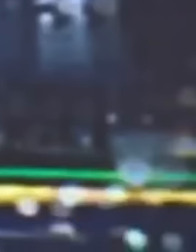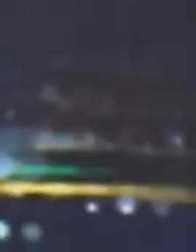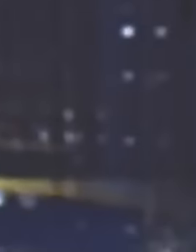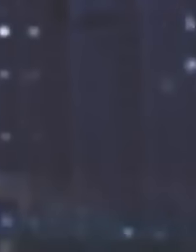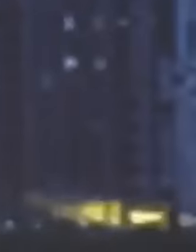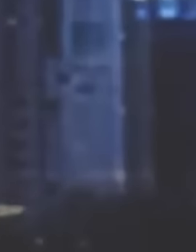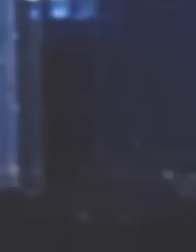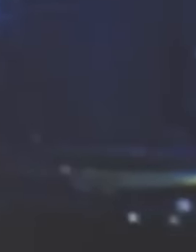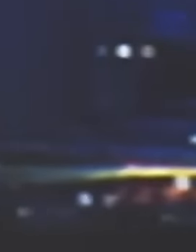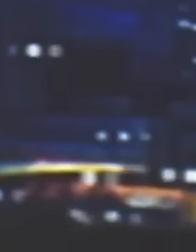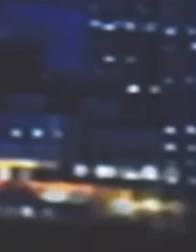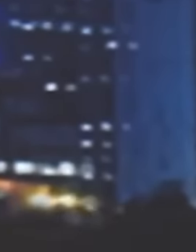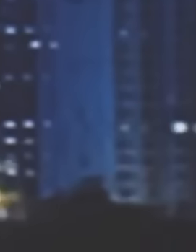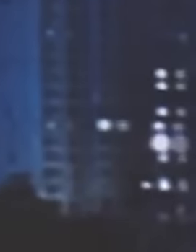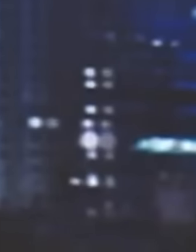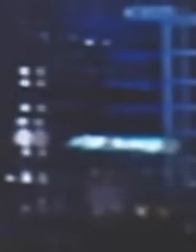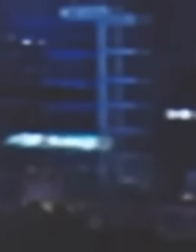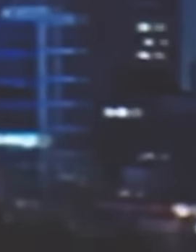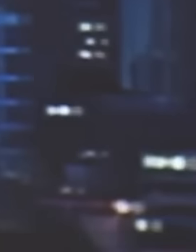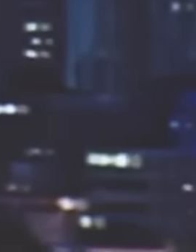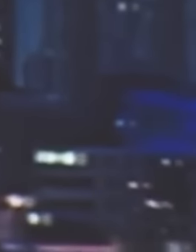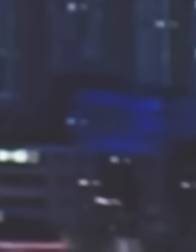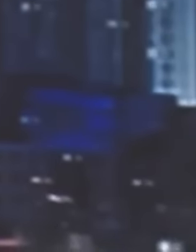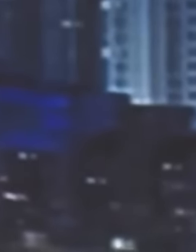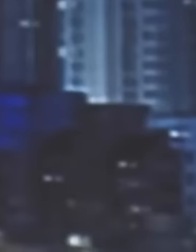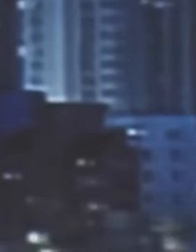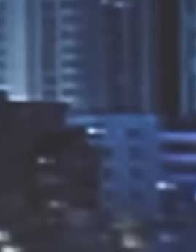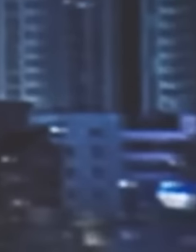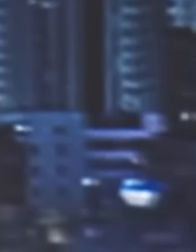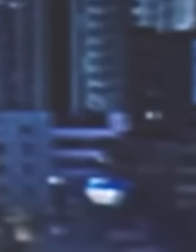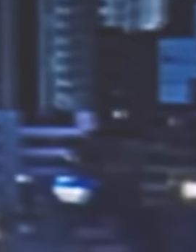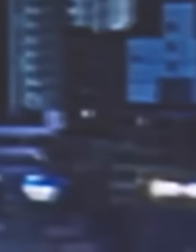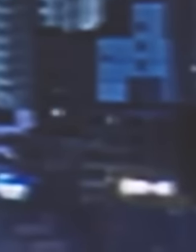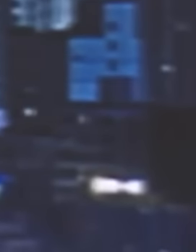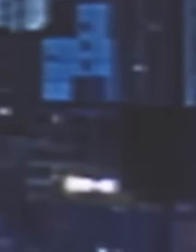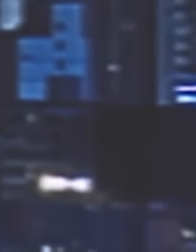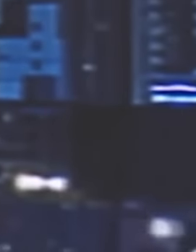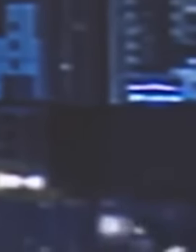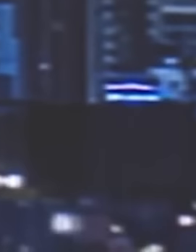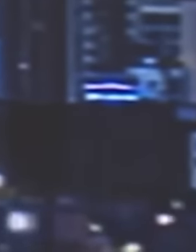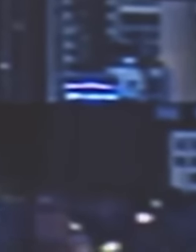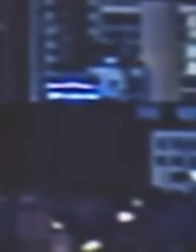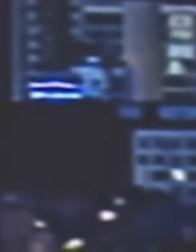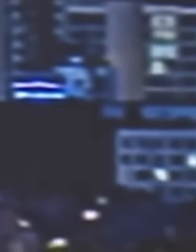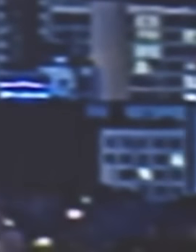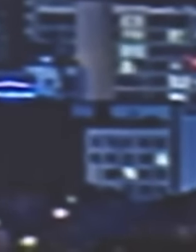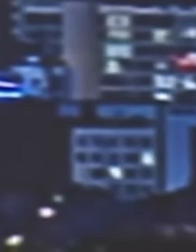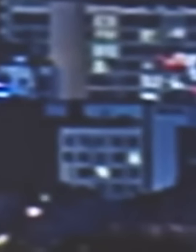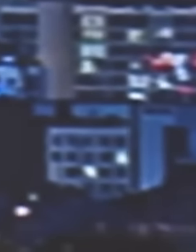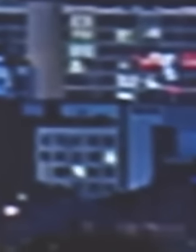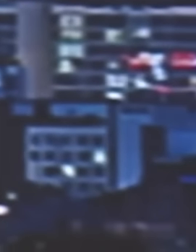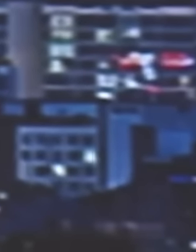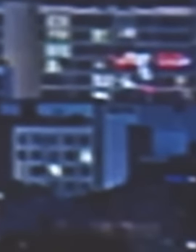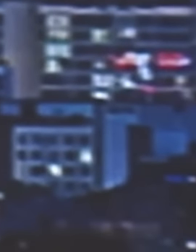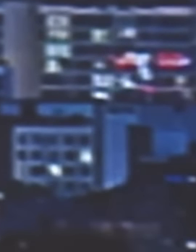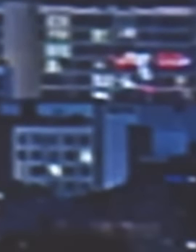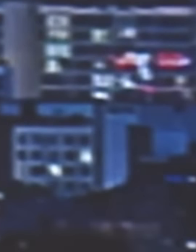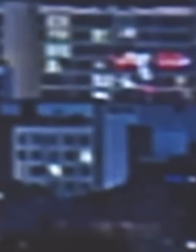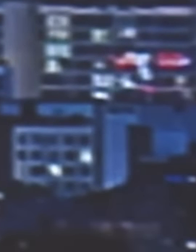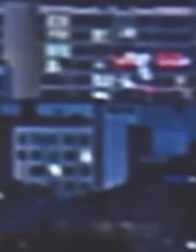심수 JTBC 뉴스를 시청해 주신 여러분 고맙습니다 저희는 저녁 6시 50분 뉴스룸에서 뵙겠습니다